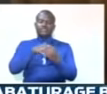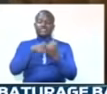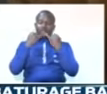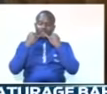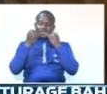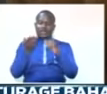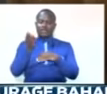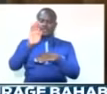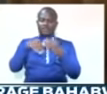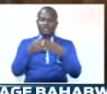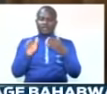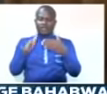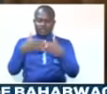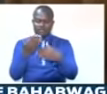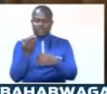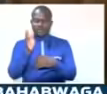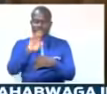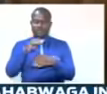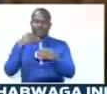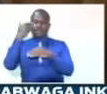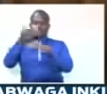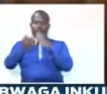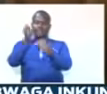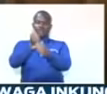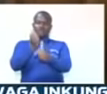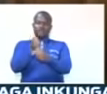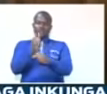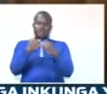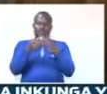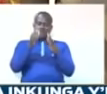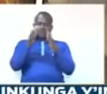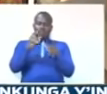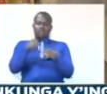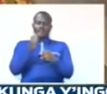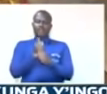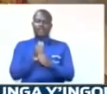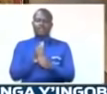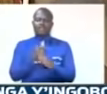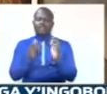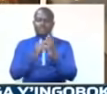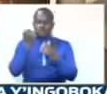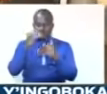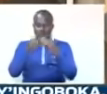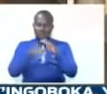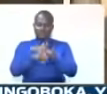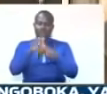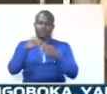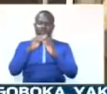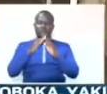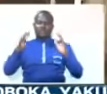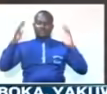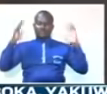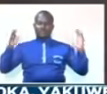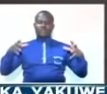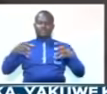agasubirayo agafunga agasubirayo noneho agakora wari kugomba gukora gusa iyo winjiye muri izo nyubako nini zihuramo abantu